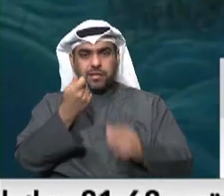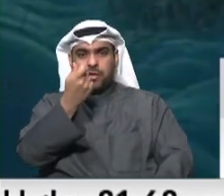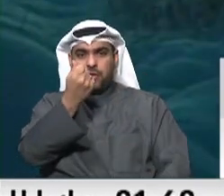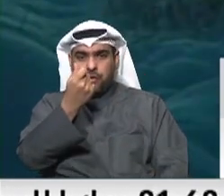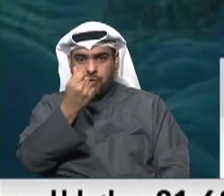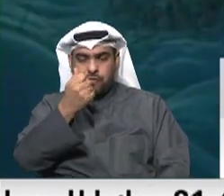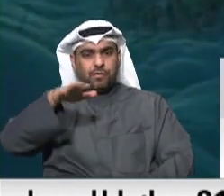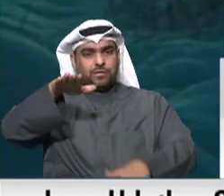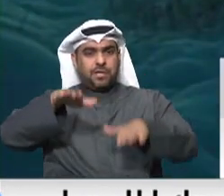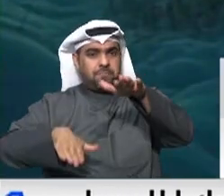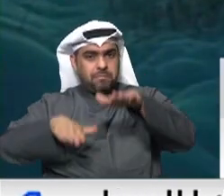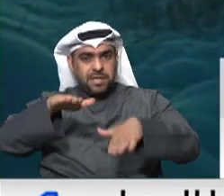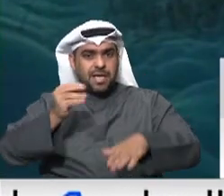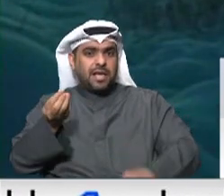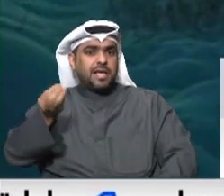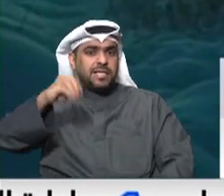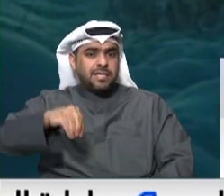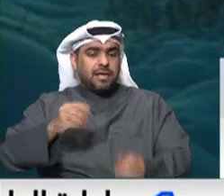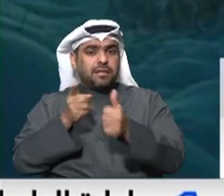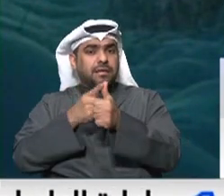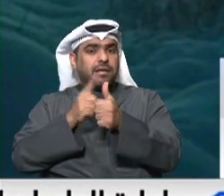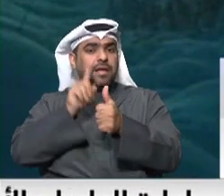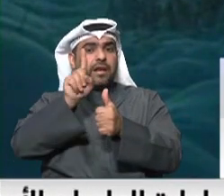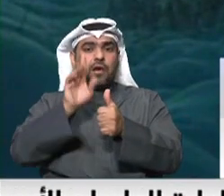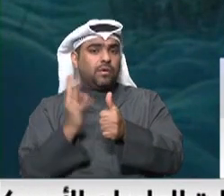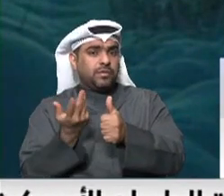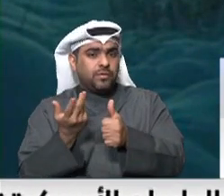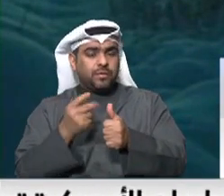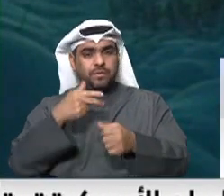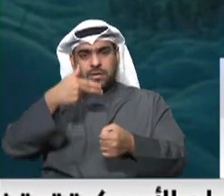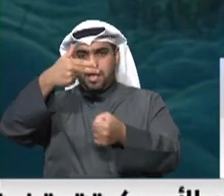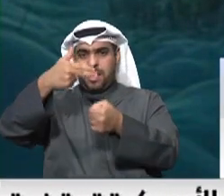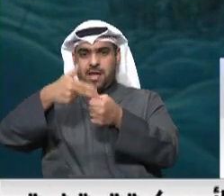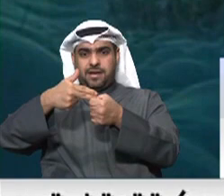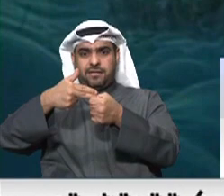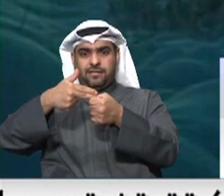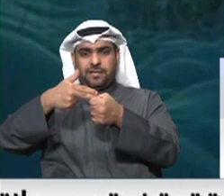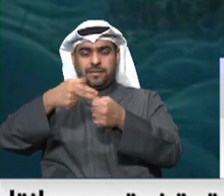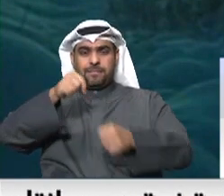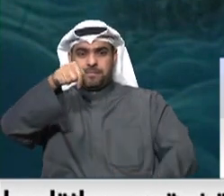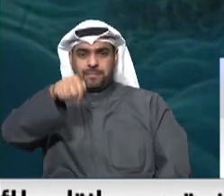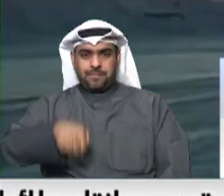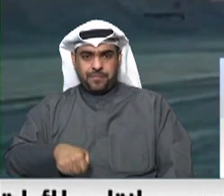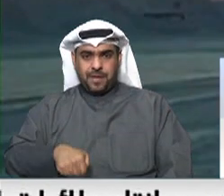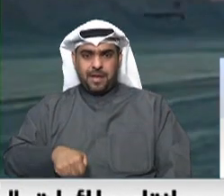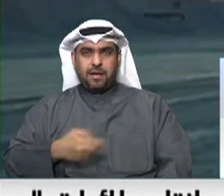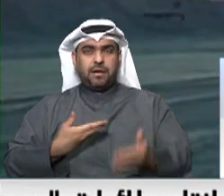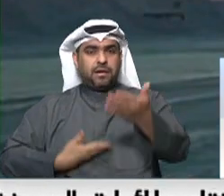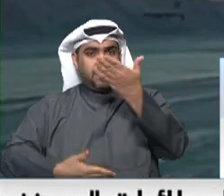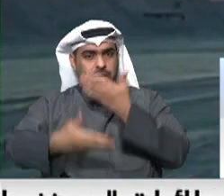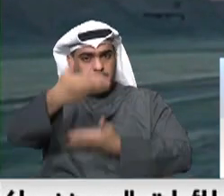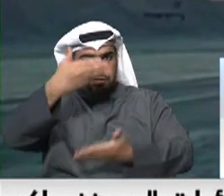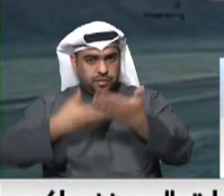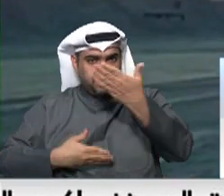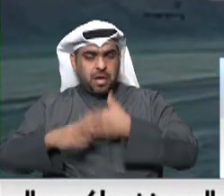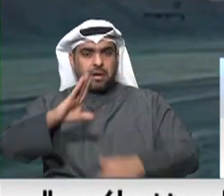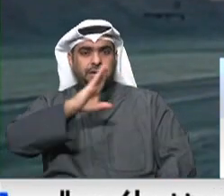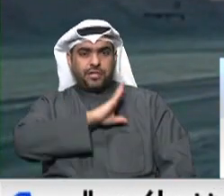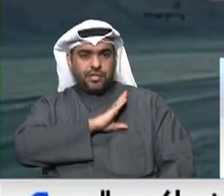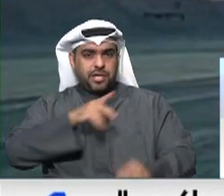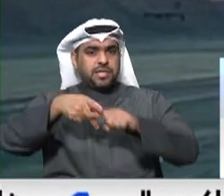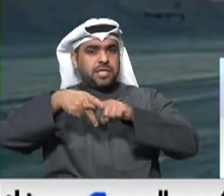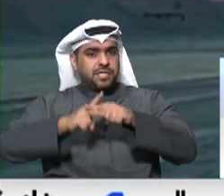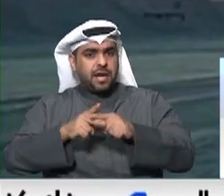سما انه مورد طبيعي ذو طابع استراتيجي نظرا لاهميته في المجالات التجاريه والعسكريه